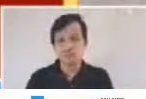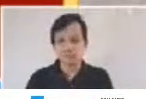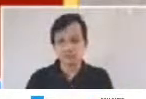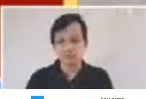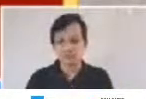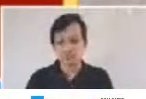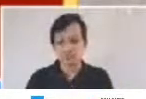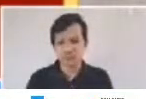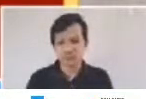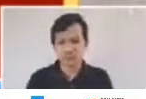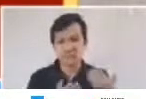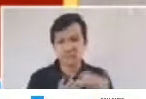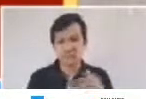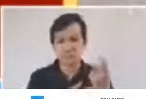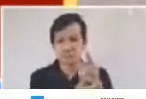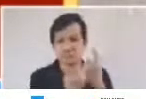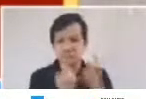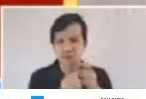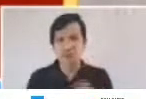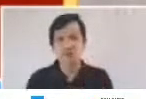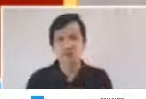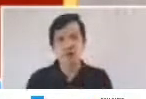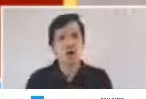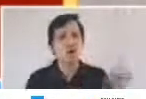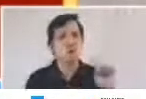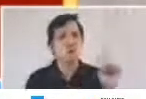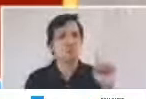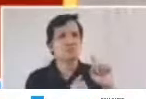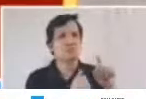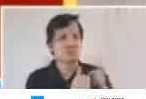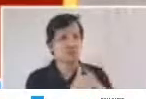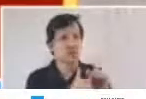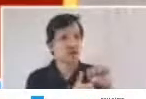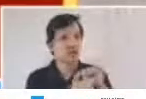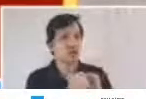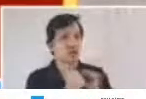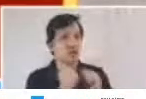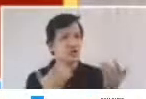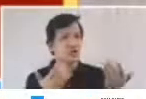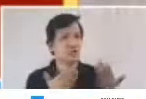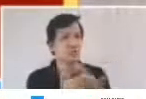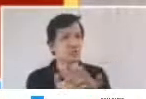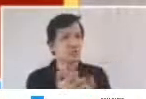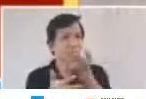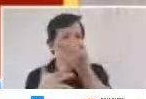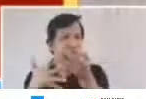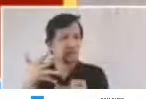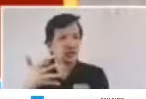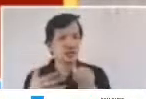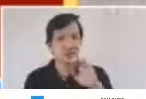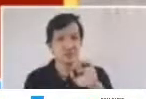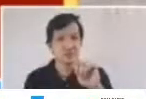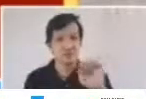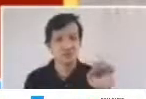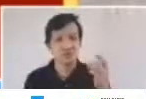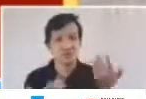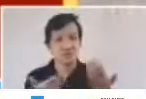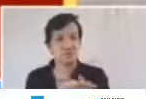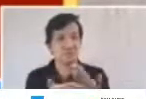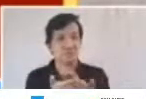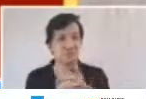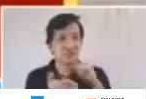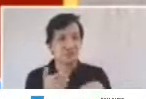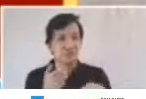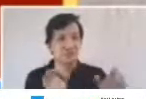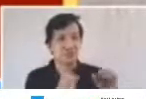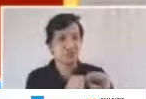ating behavioral messages dyan sa ating Beat COVID-19 situation report. Ito naman pong COVID kaya natin, specific po